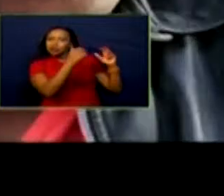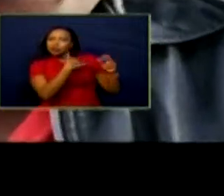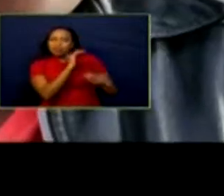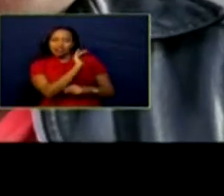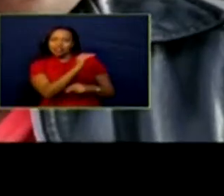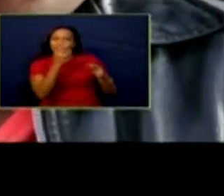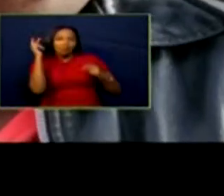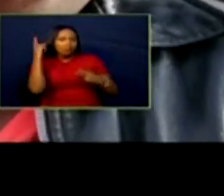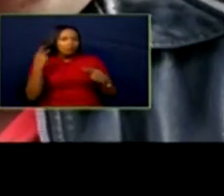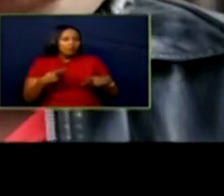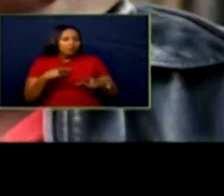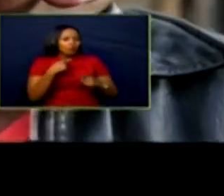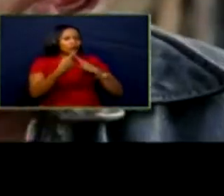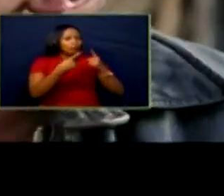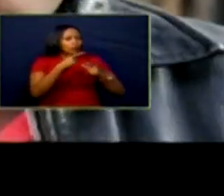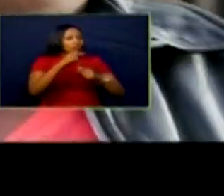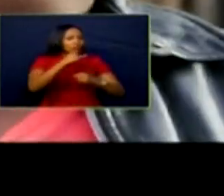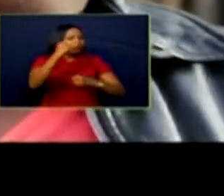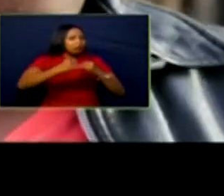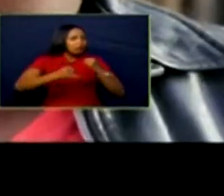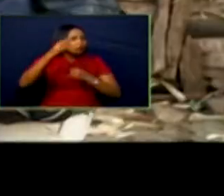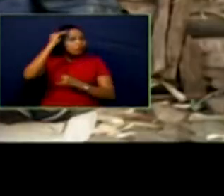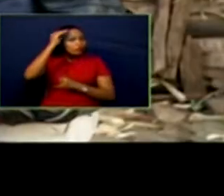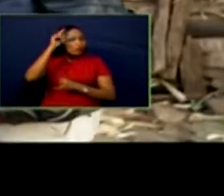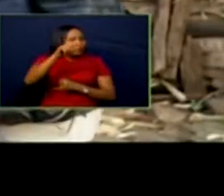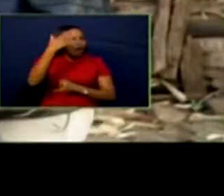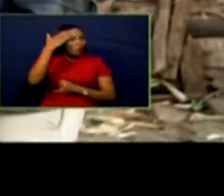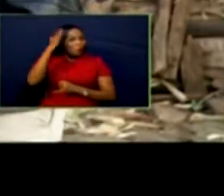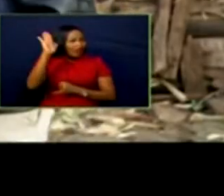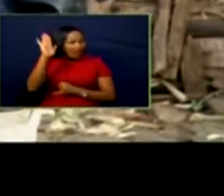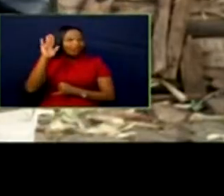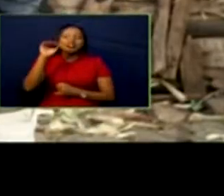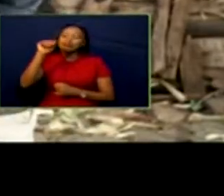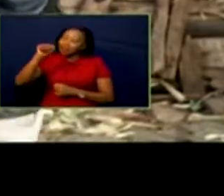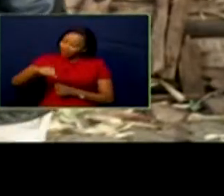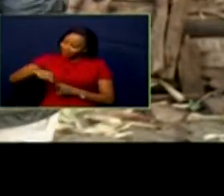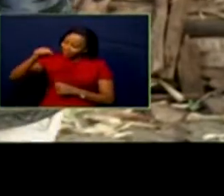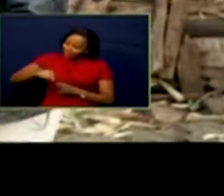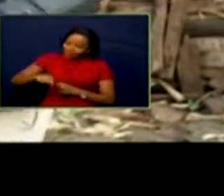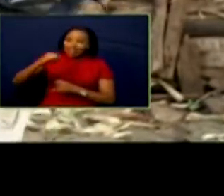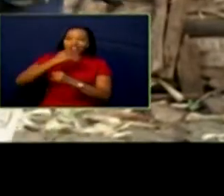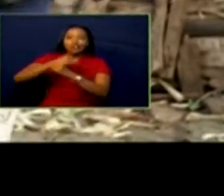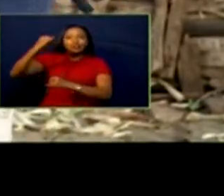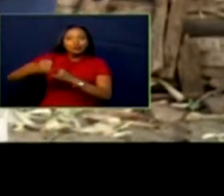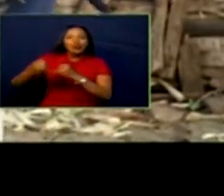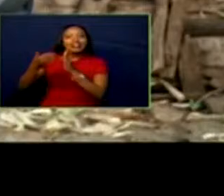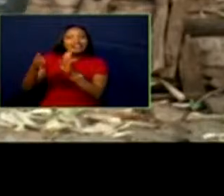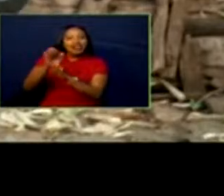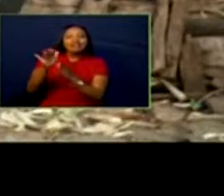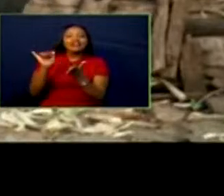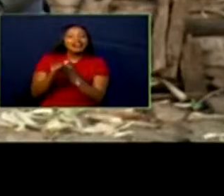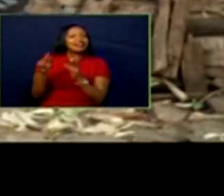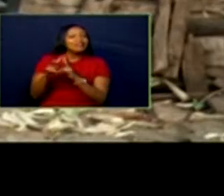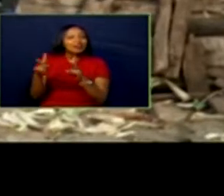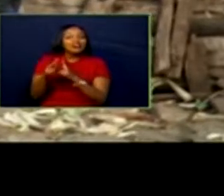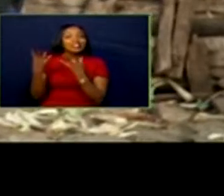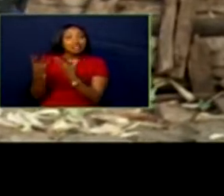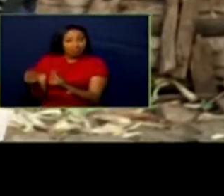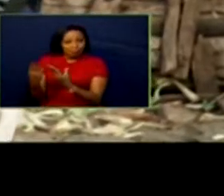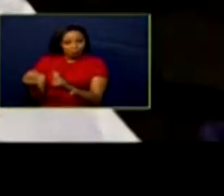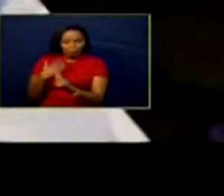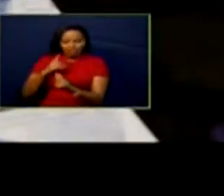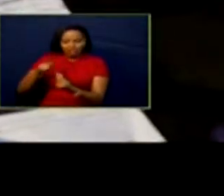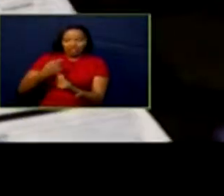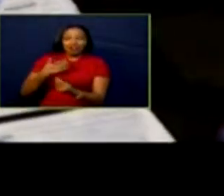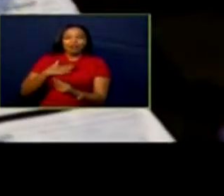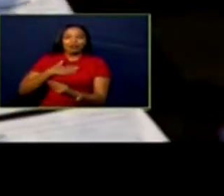anachukua? Process ya kuchukua insurance cover yote ni rahisi. Hata niko na cover ya gari yangu. Kwanza unajaza